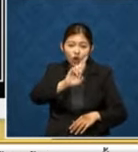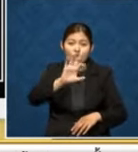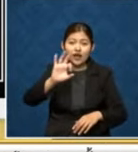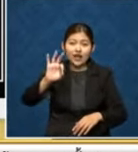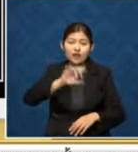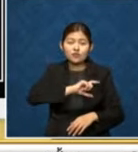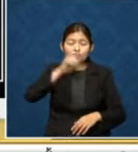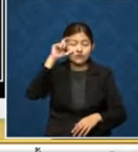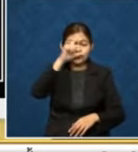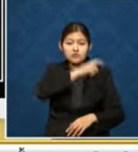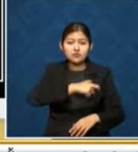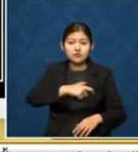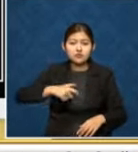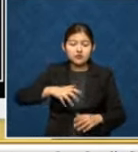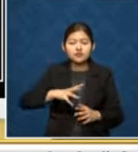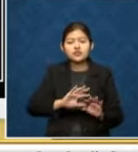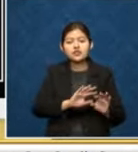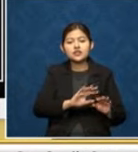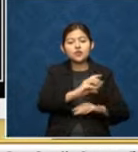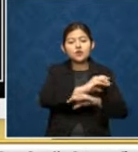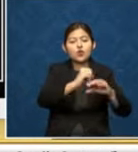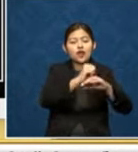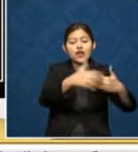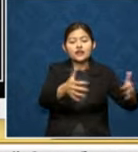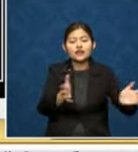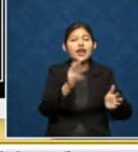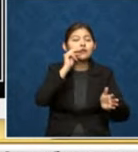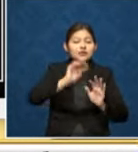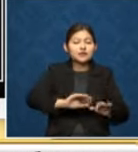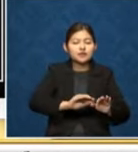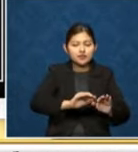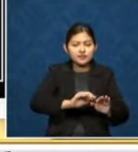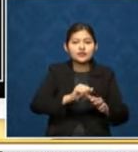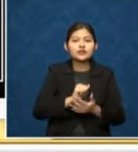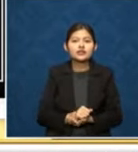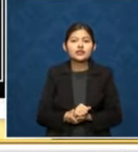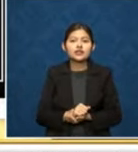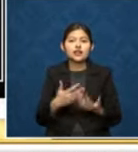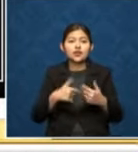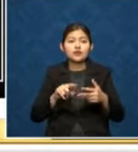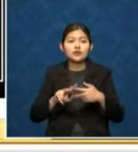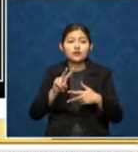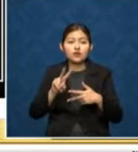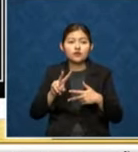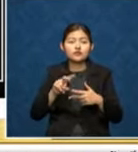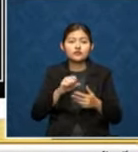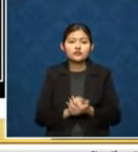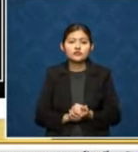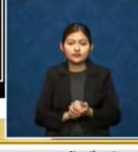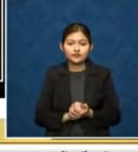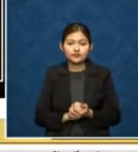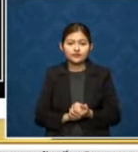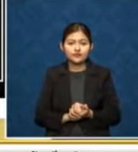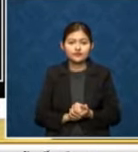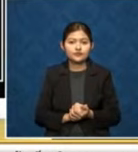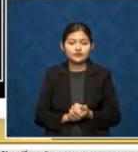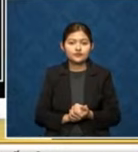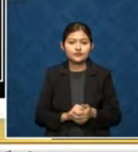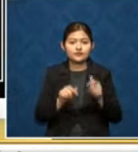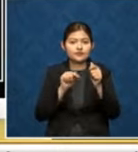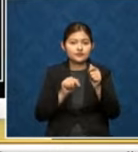การอุปโภคบริโภคขอใช้ต่อไปฮะเรื่อยๆฮะครับประการที่สองครับเนื่องจากอำเภ